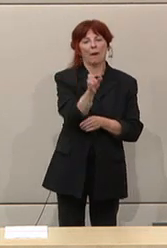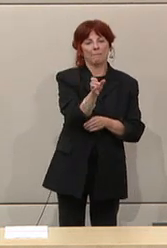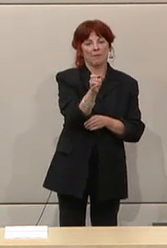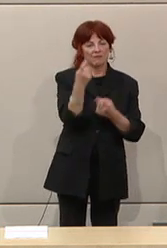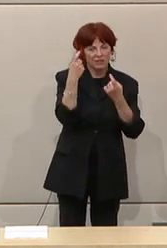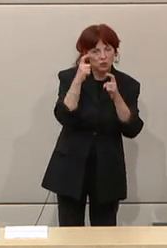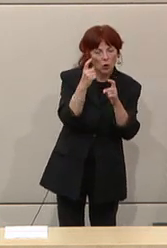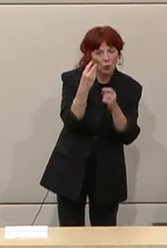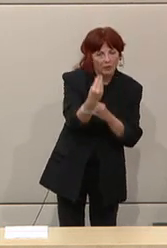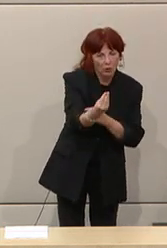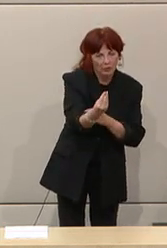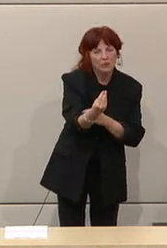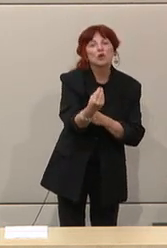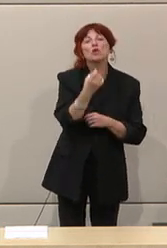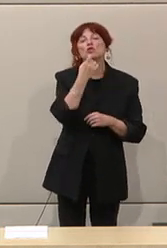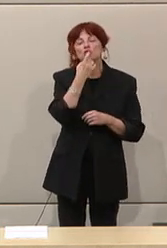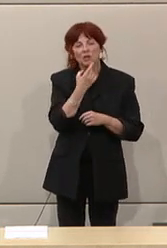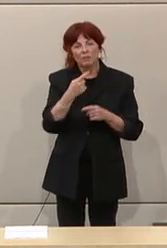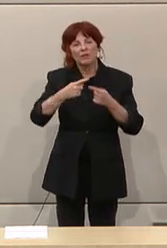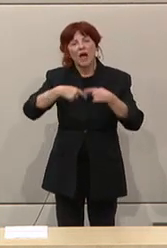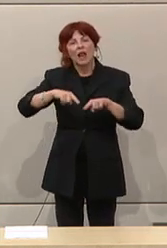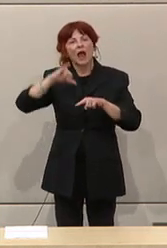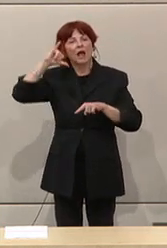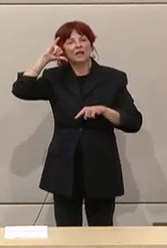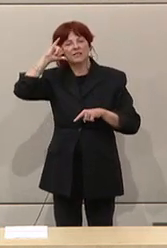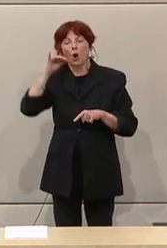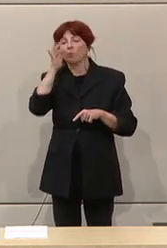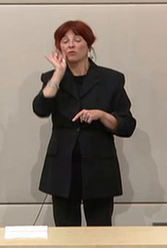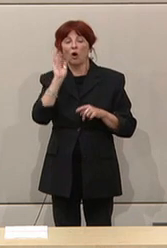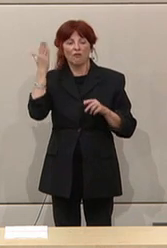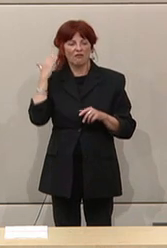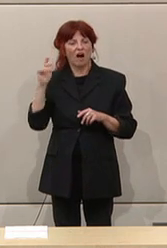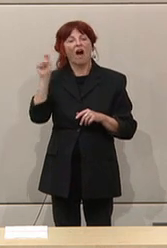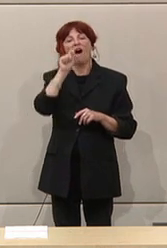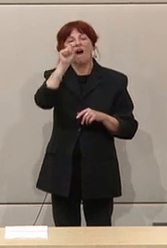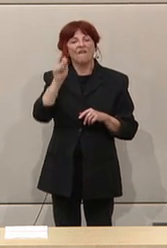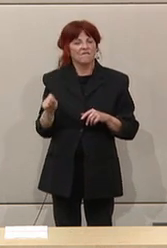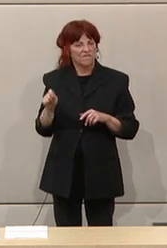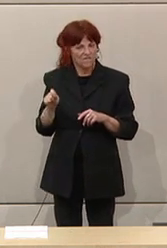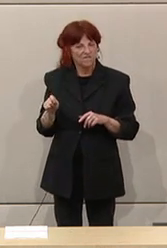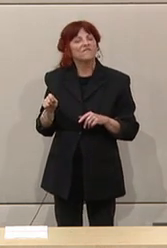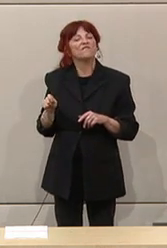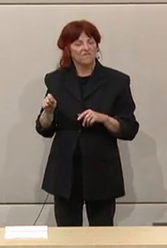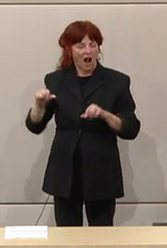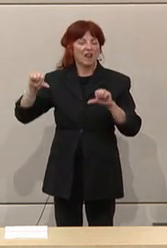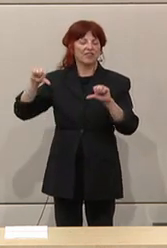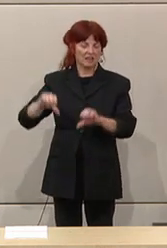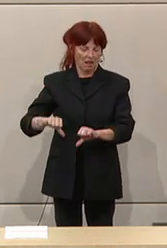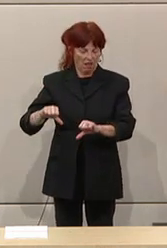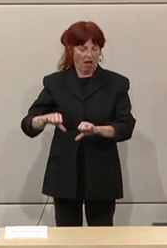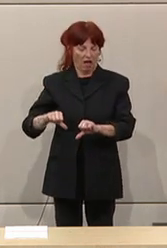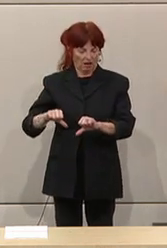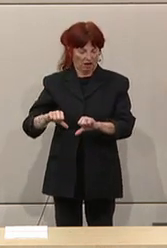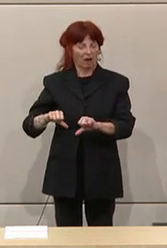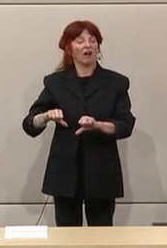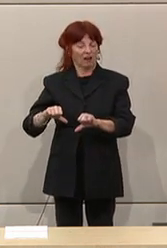die Landeshauptfrau hat nach einer Wahlniederlage die Konsequenzen gezogen und ist auf ihren Arbeitsplatz zurückgekehrt. Sie hat vorher dort gearbeitet und arbeitet